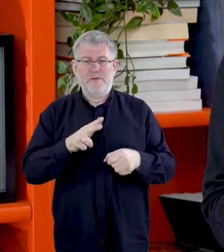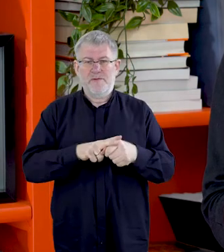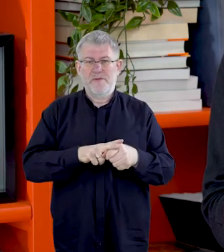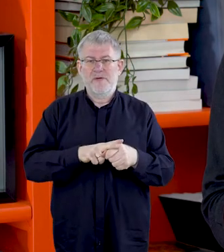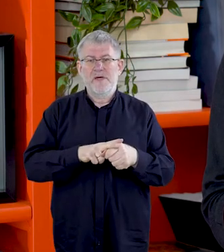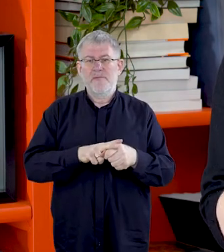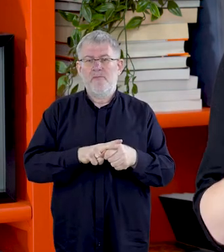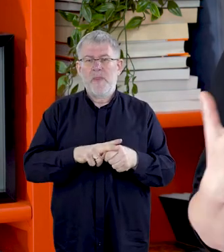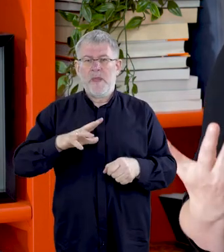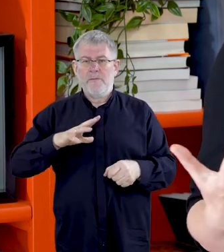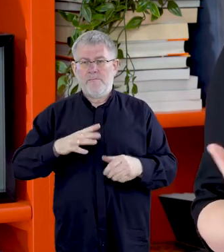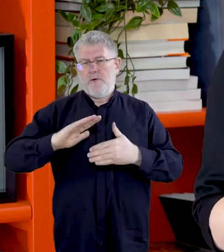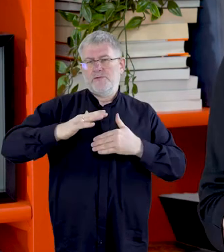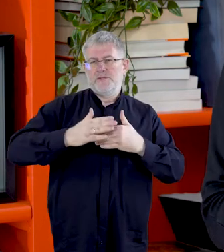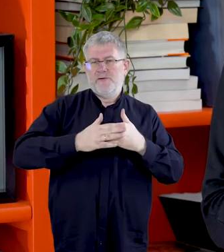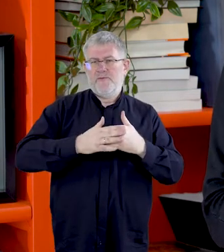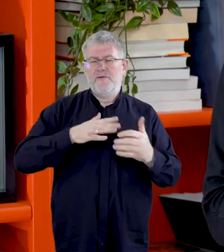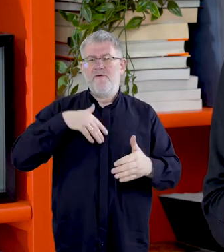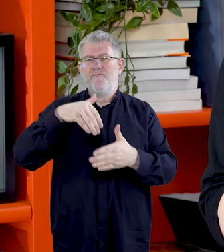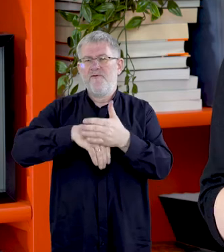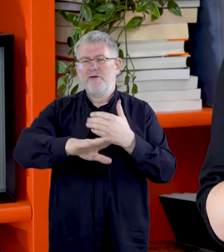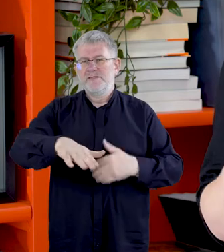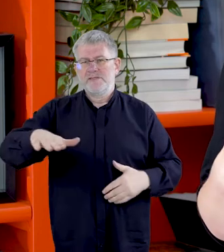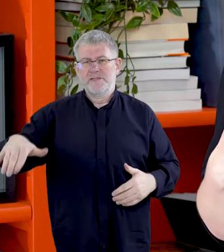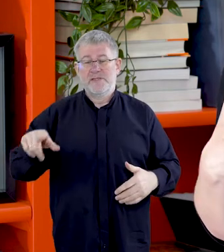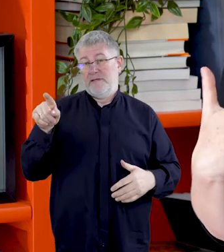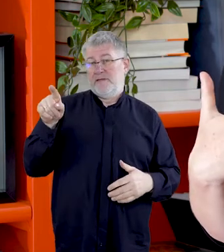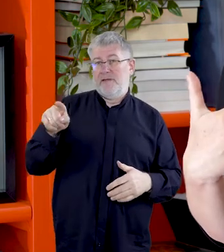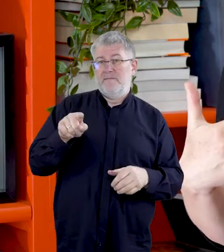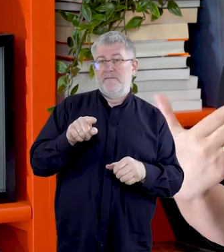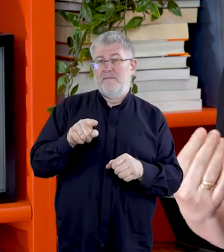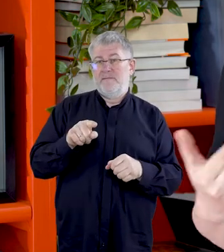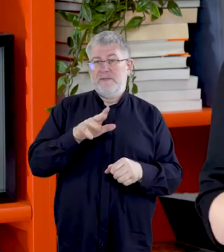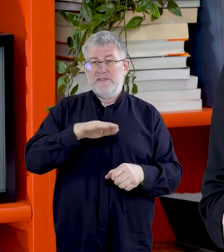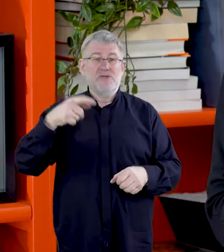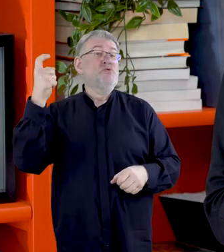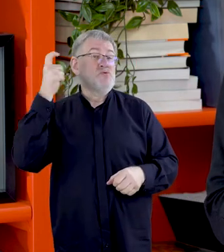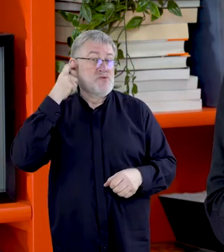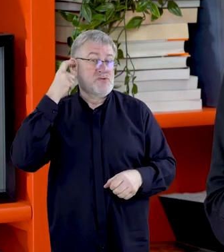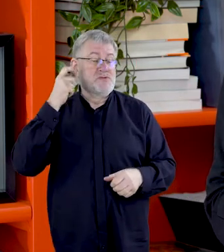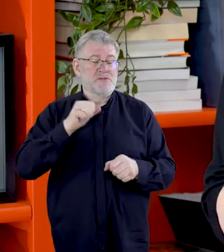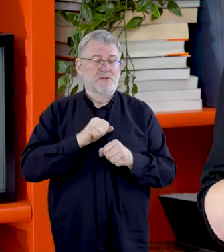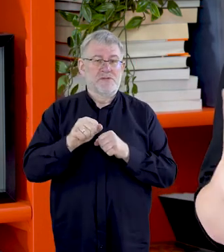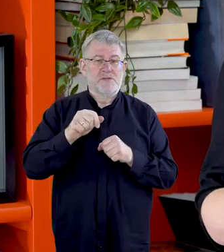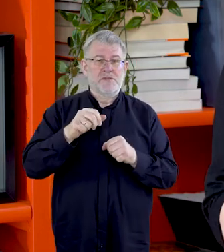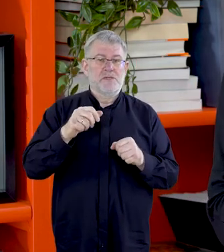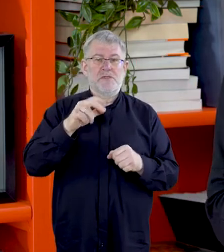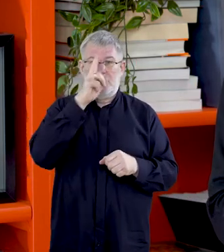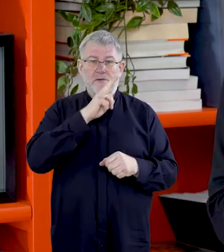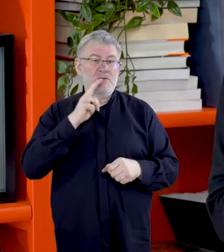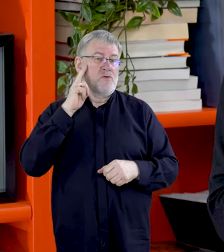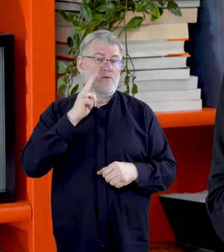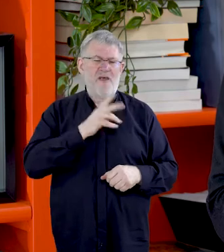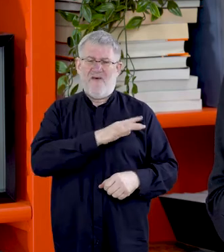która, małżeństwa, które wychowuje dzieci i tam dzieci słyszące i tam przez wiele lat na